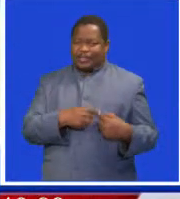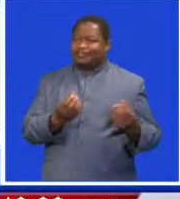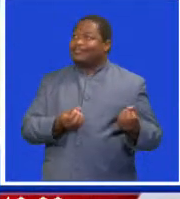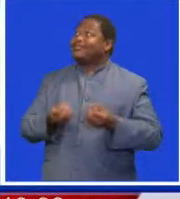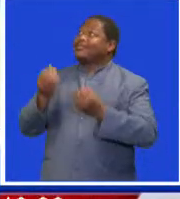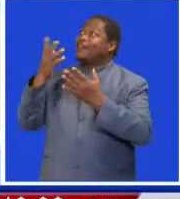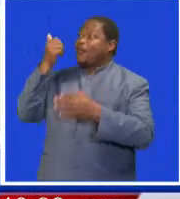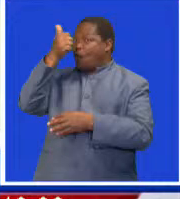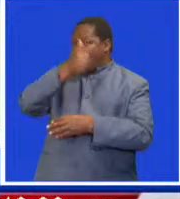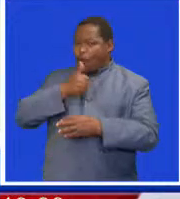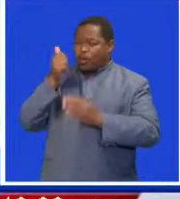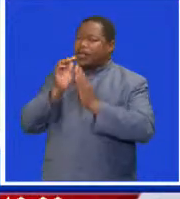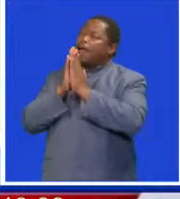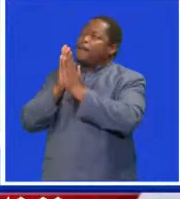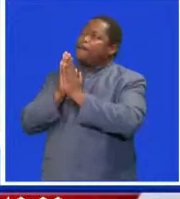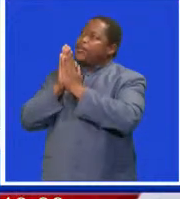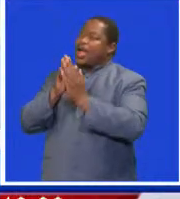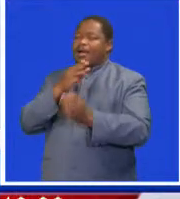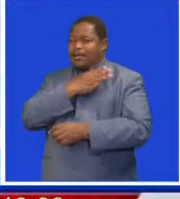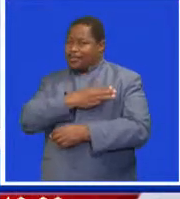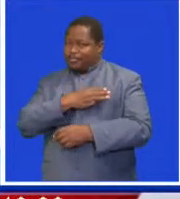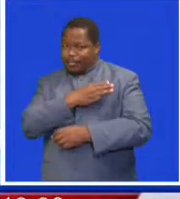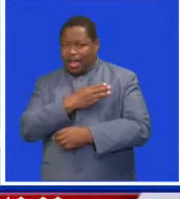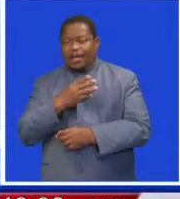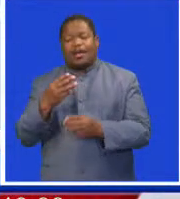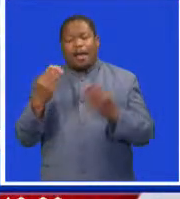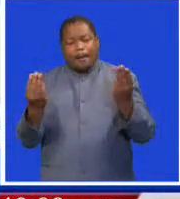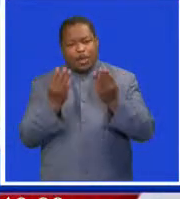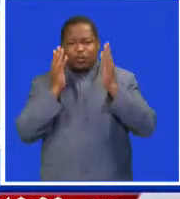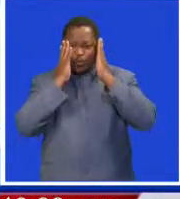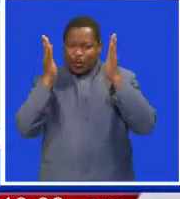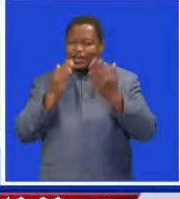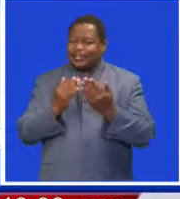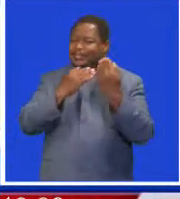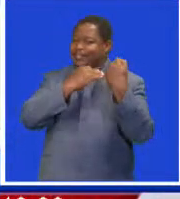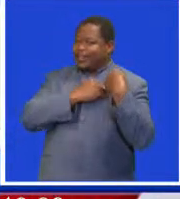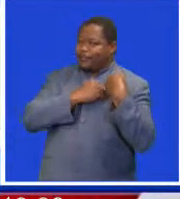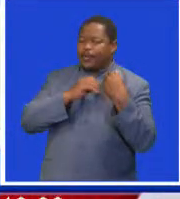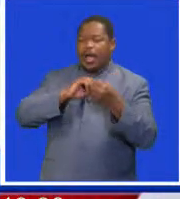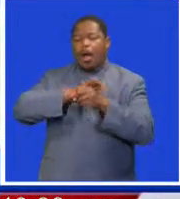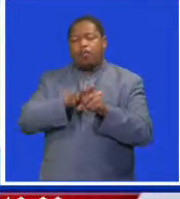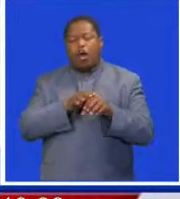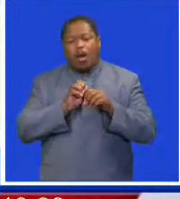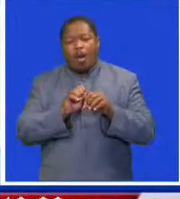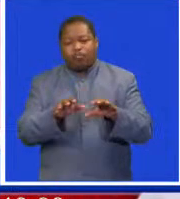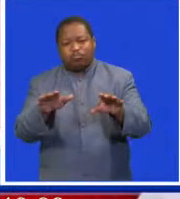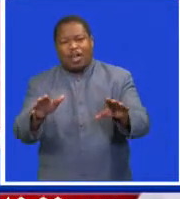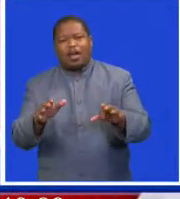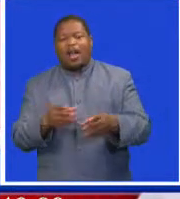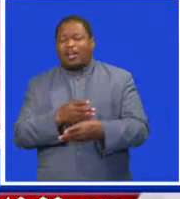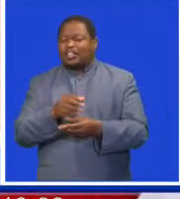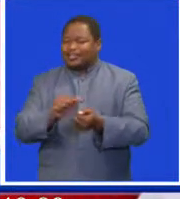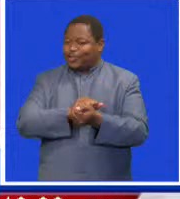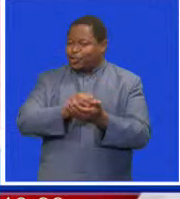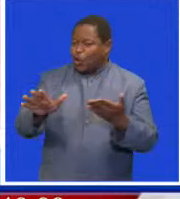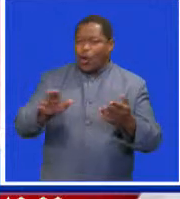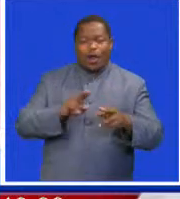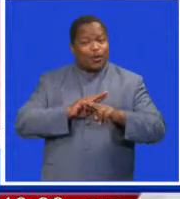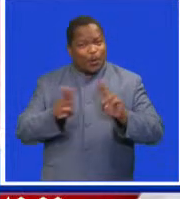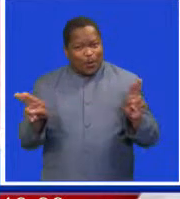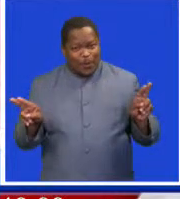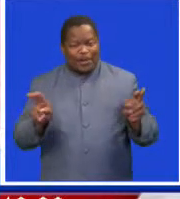litawulula makulo mkhuhlane we COVID-19 silo semhlaba Inkosi Mswati wesithathu nina bekunene besimelelwe nguye umfana